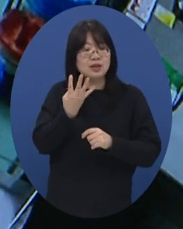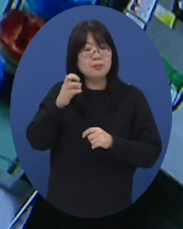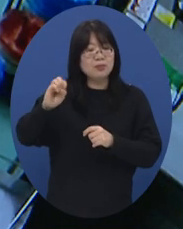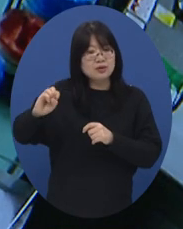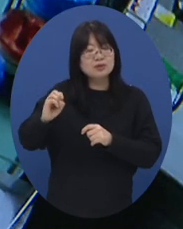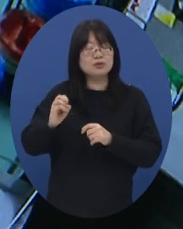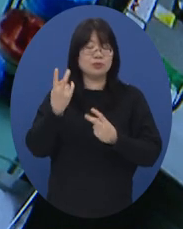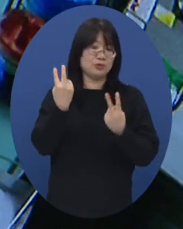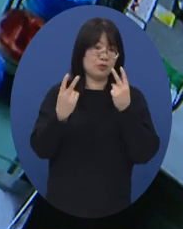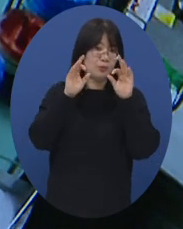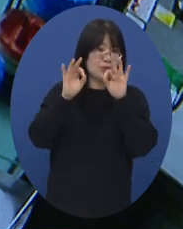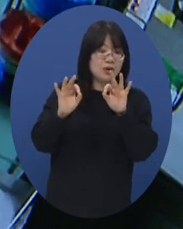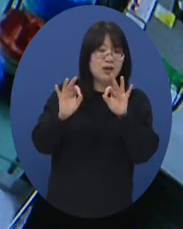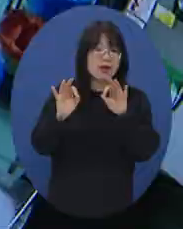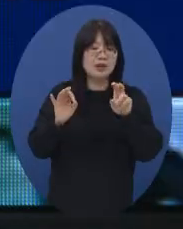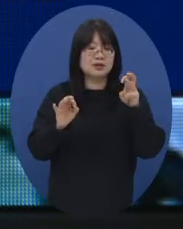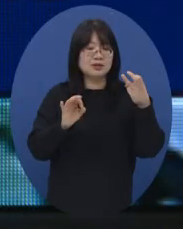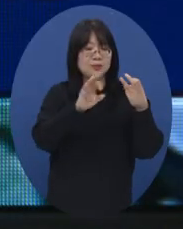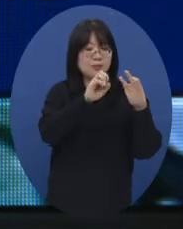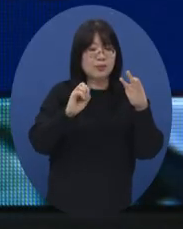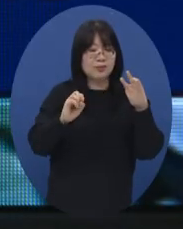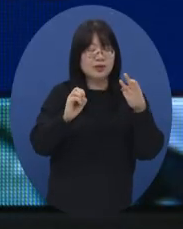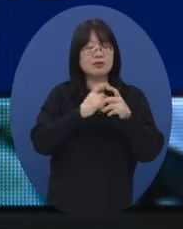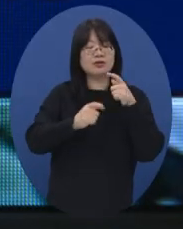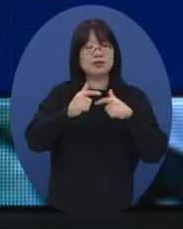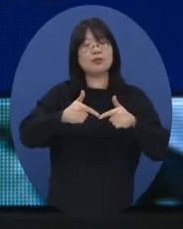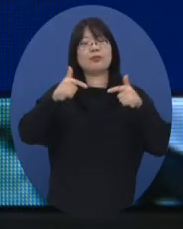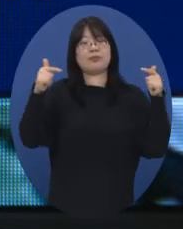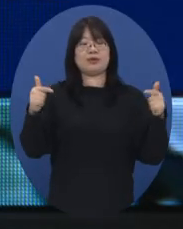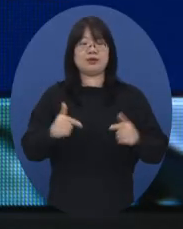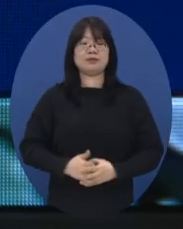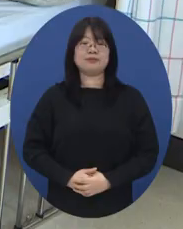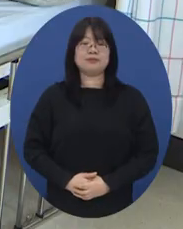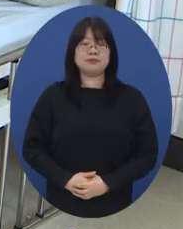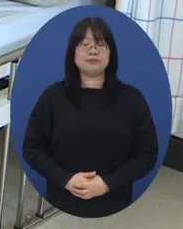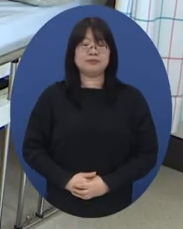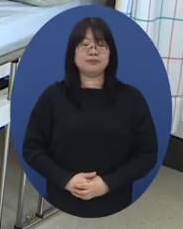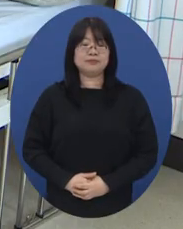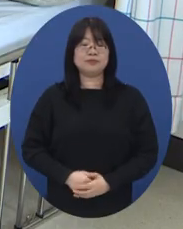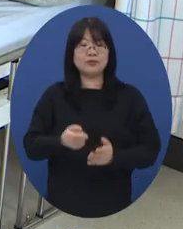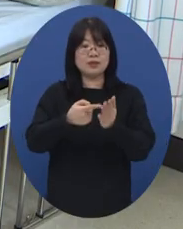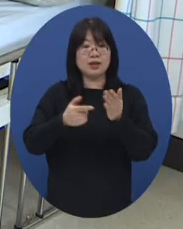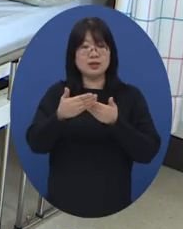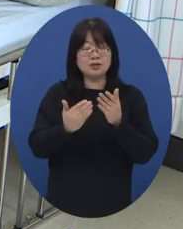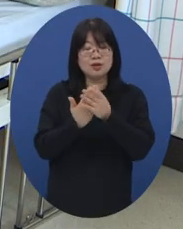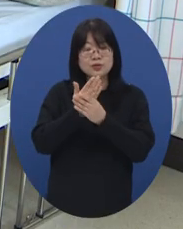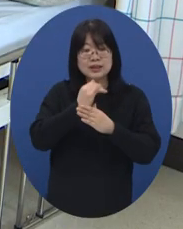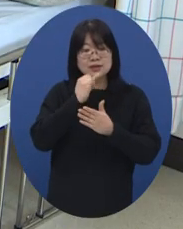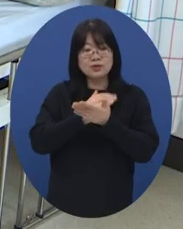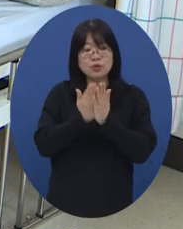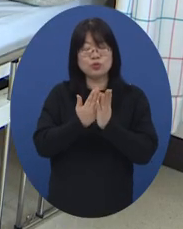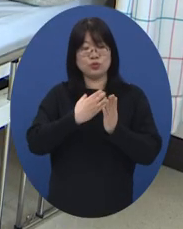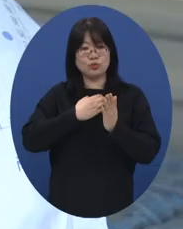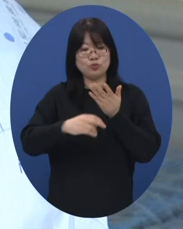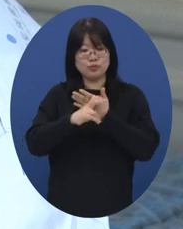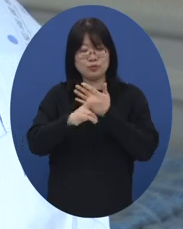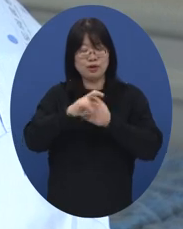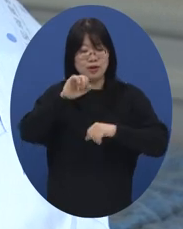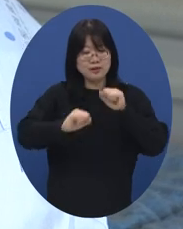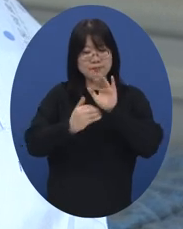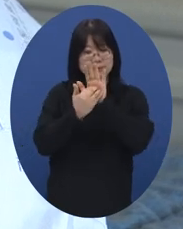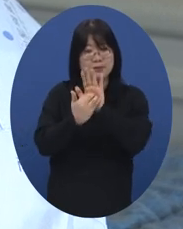54% 의 어떤 성과 비교하면 13% 포인트 높아졌습니다 돈은 수술실에서 벌어질 수 있는 각종 위법행위를